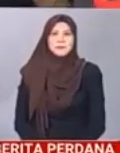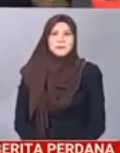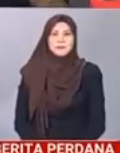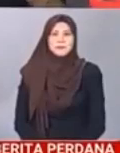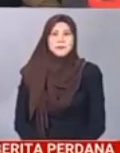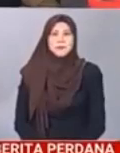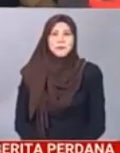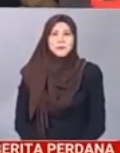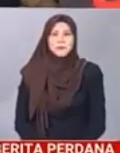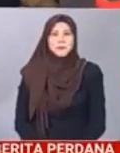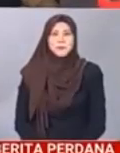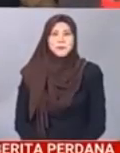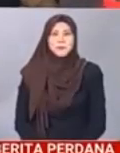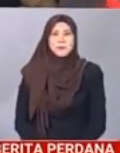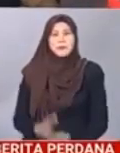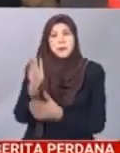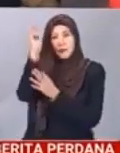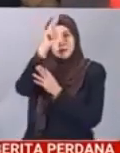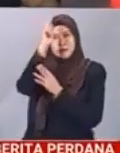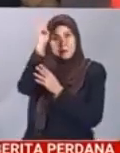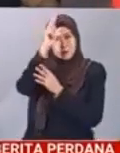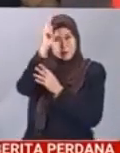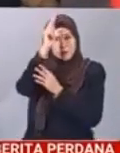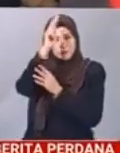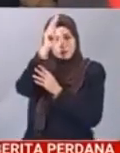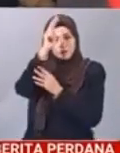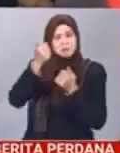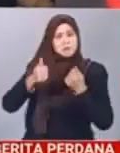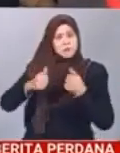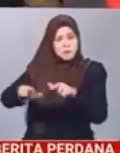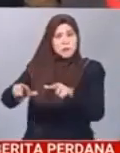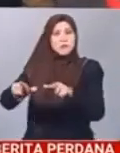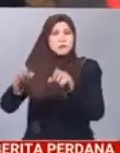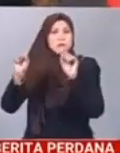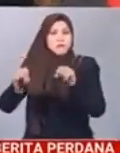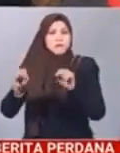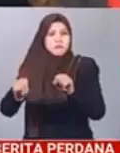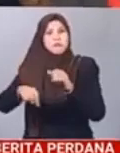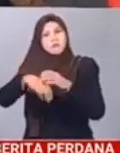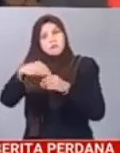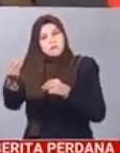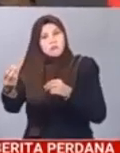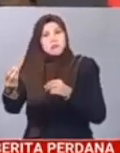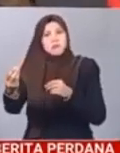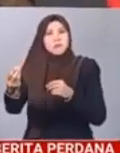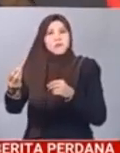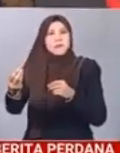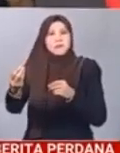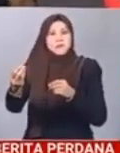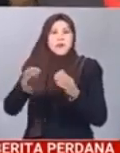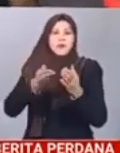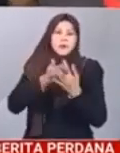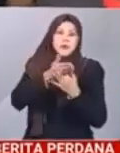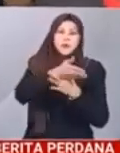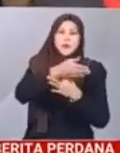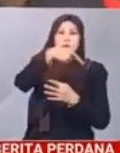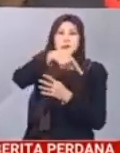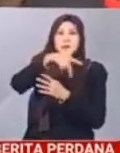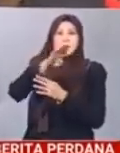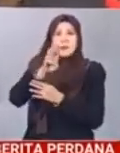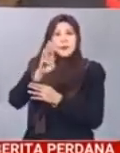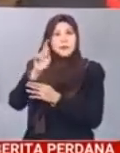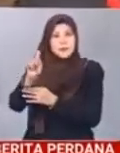Hai jadi ya PH kerajaan telah membenarkan melalui a pity itu depan